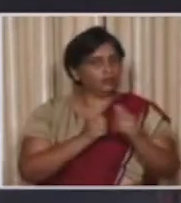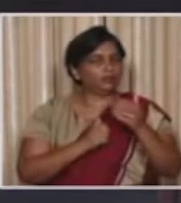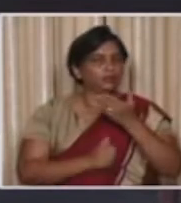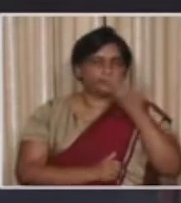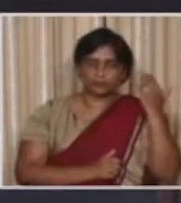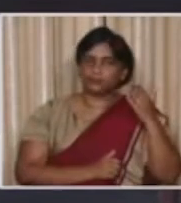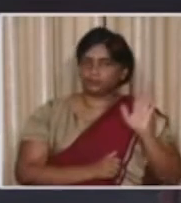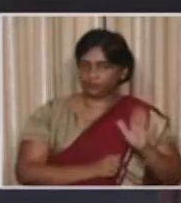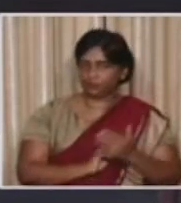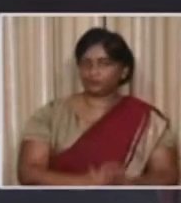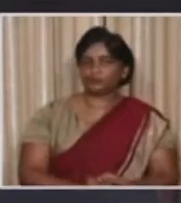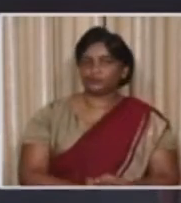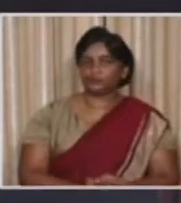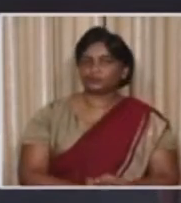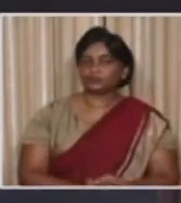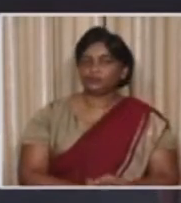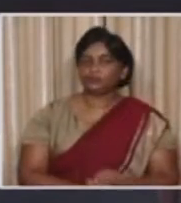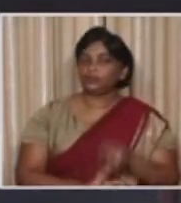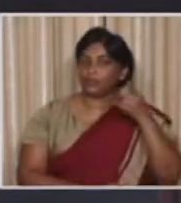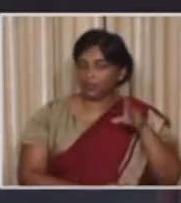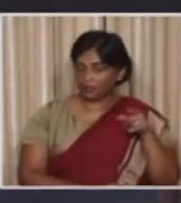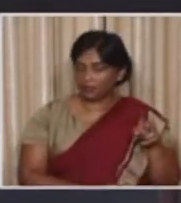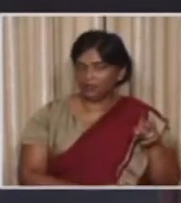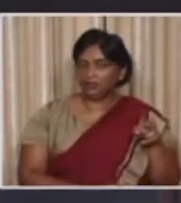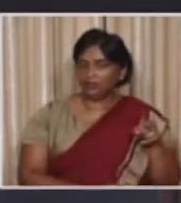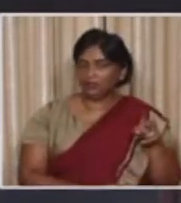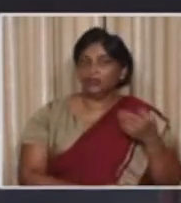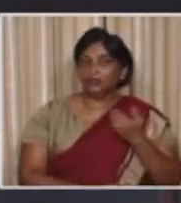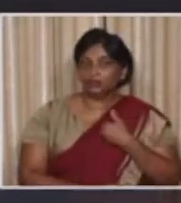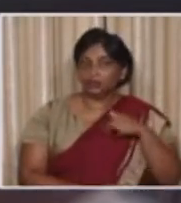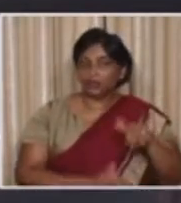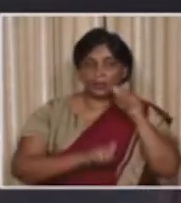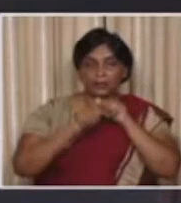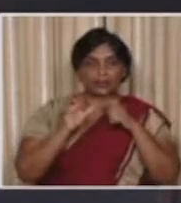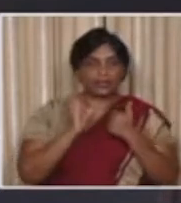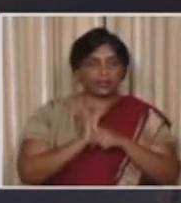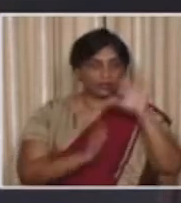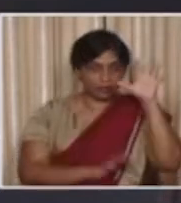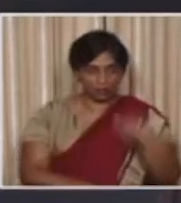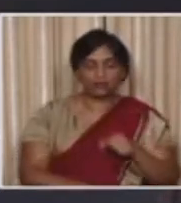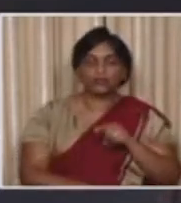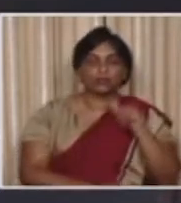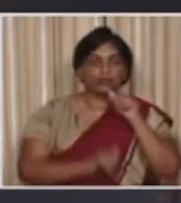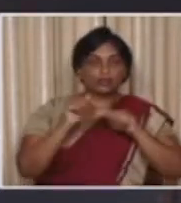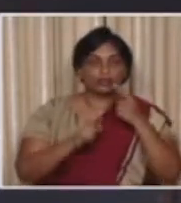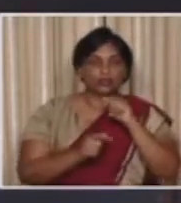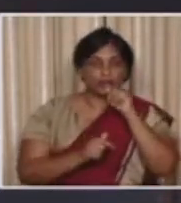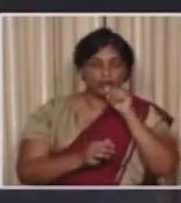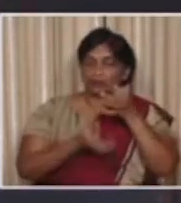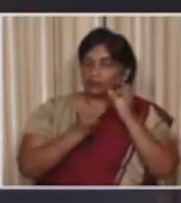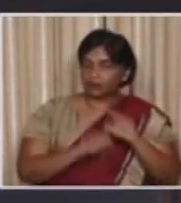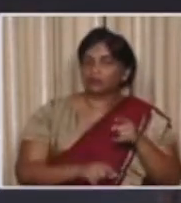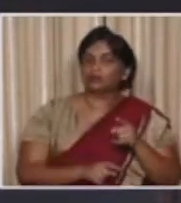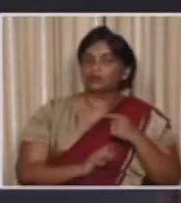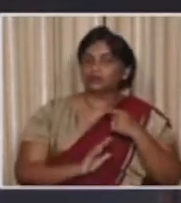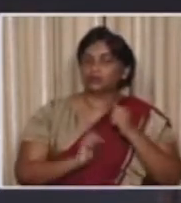අද ලැබිලා තියෙනවා. ඒ නිසා මේ අපි මේ ඖෂධ පනත ගෙනාවේ මේ ඖෂධ නියමානුකූලව